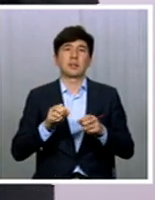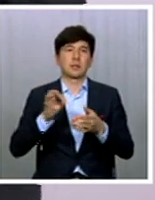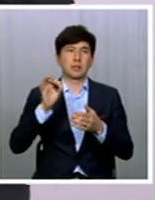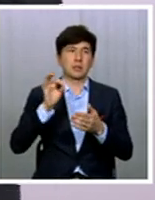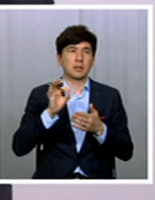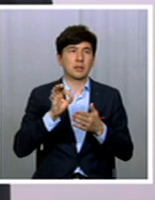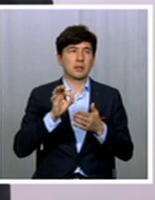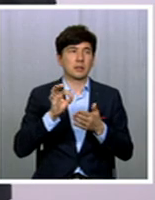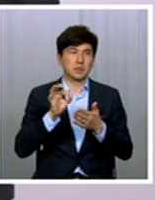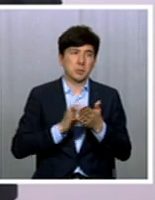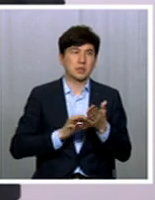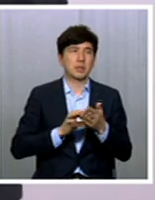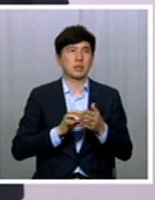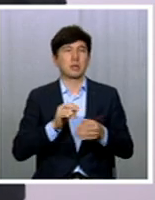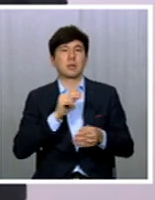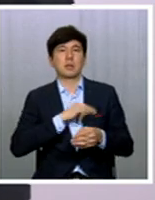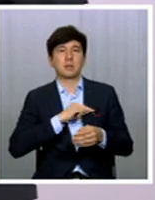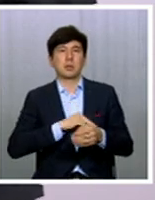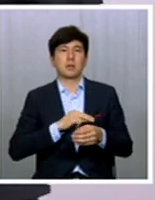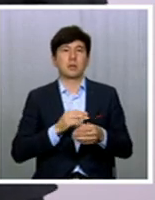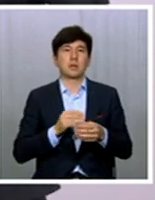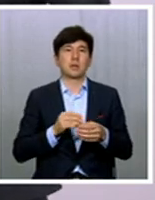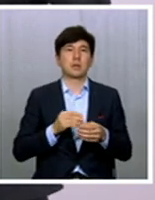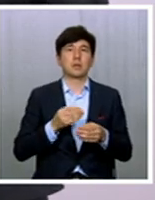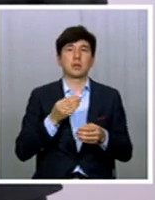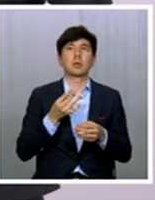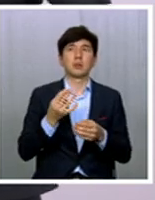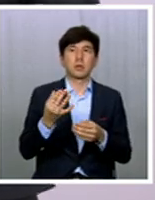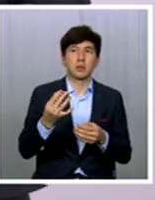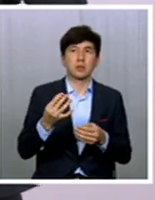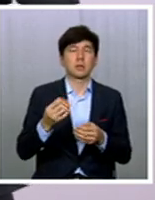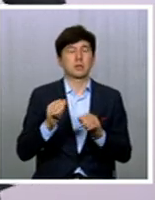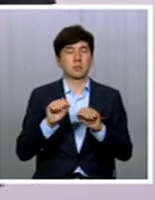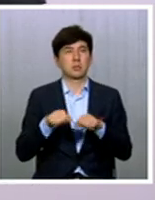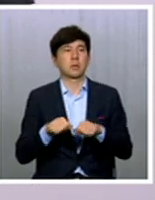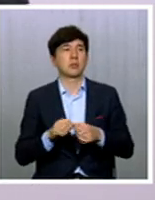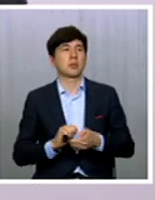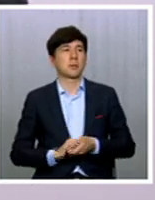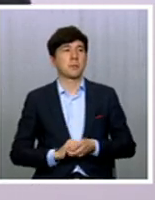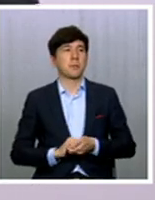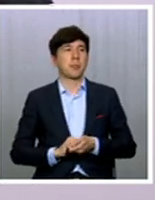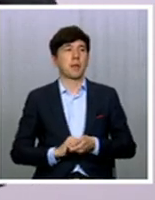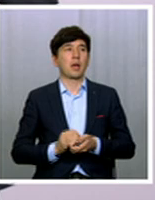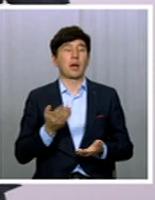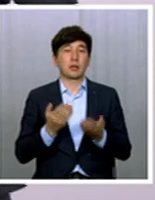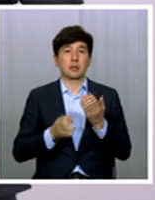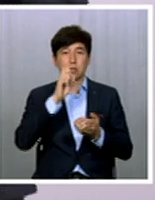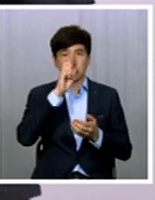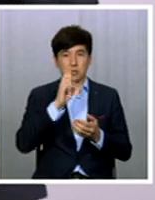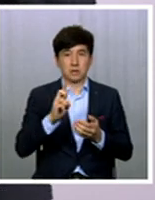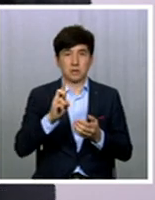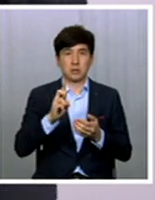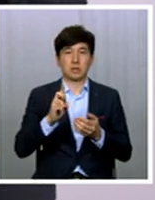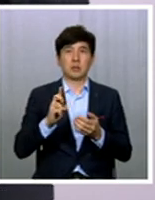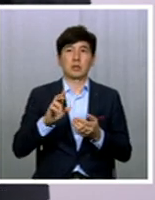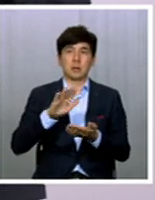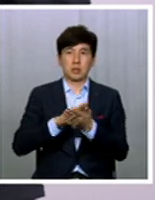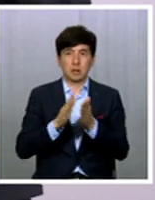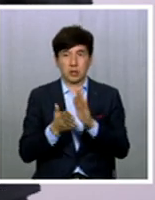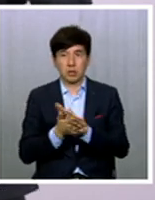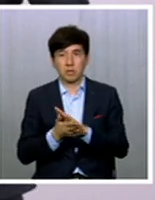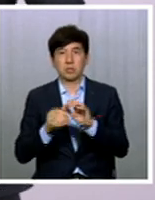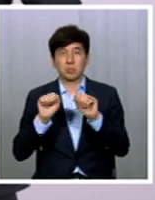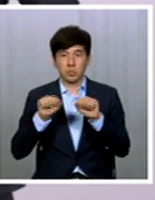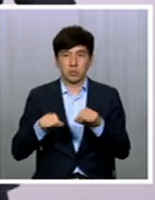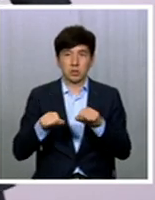арқылы еңбек етуші адамдарға сұраныс жіберіледі. Және мемлекет тарапынан егер соған келісімге рұқсат берілетін болса,